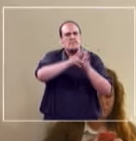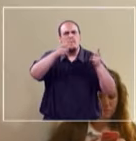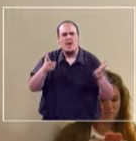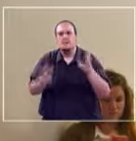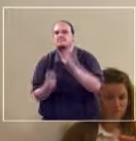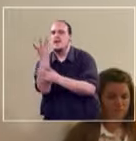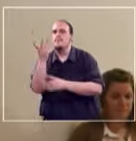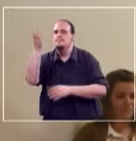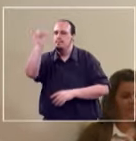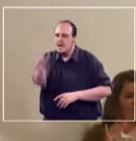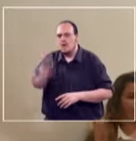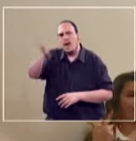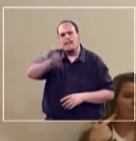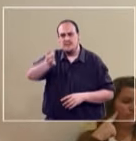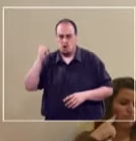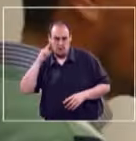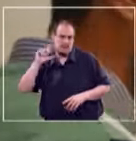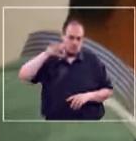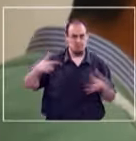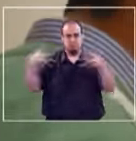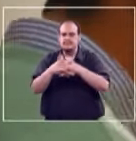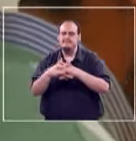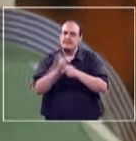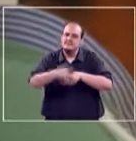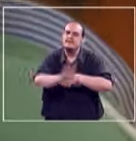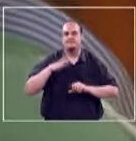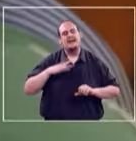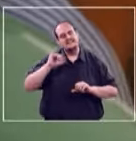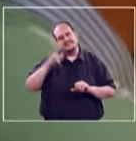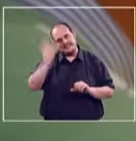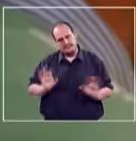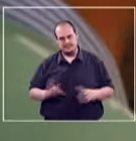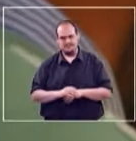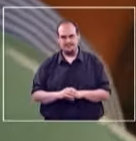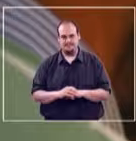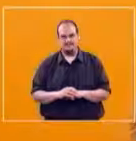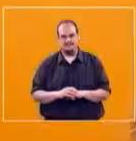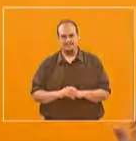I videolibri sono creati da una specialista di udito e sordità.